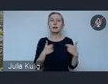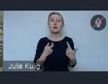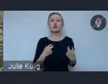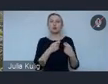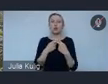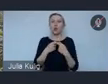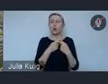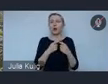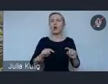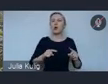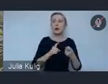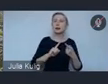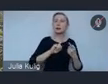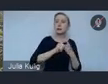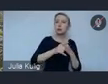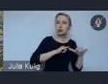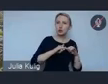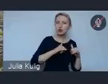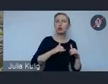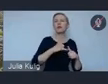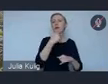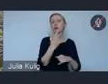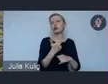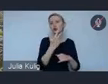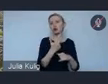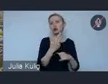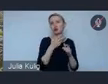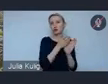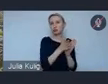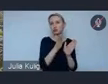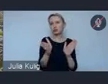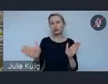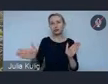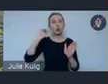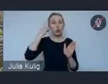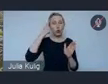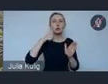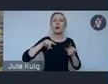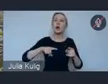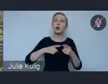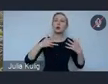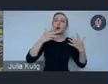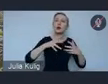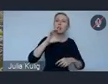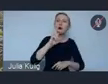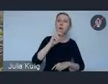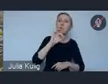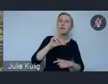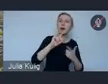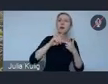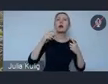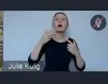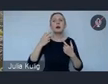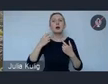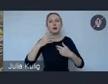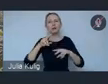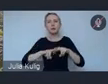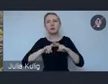Organizacji Pozarządowych takie trzy trzonowe główne organizacje to stowarzyszenie Homo faber fundacja kultury duchowej pogranicza